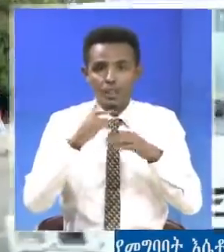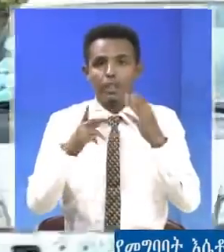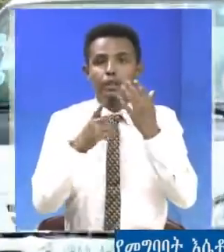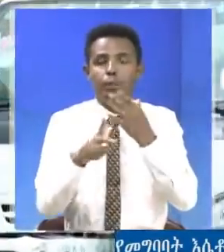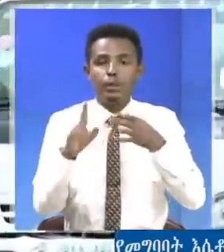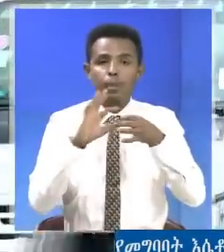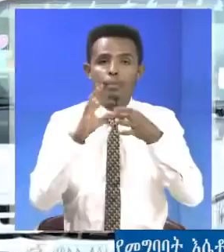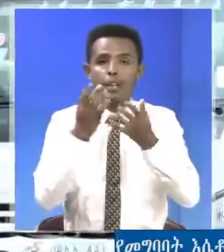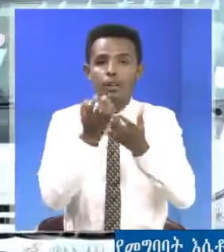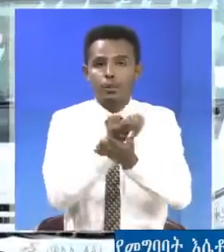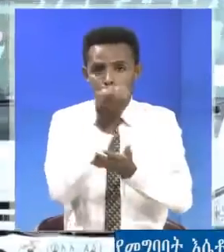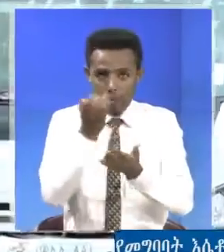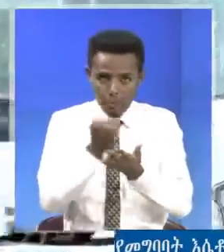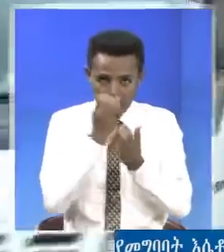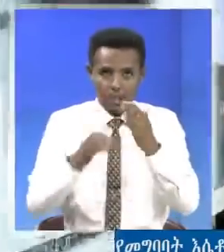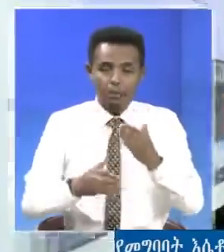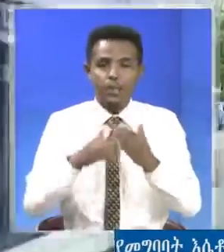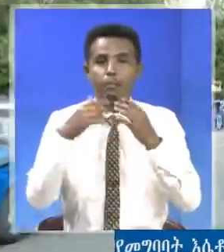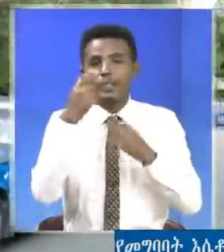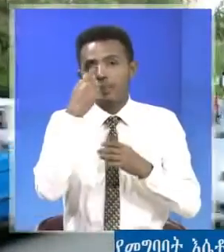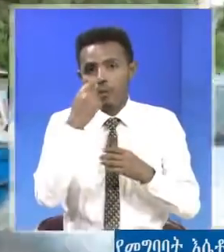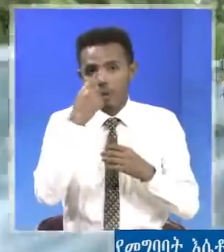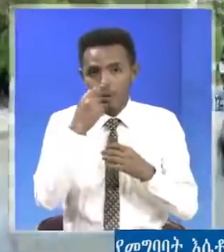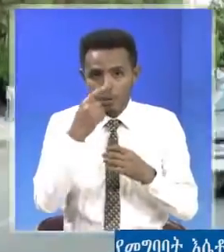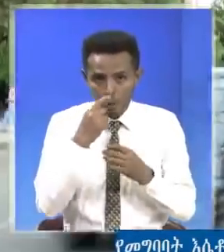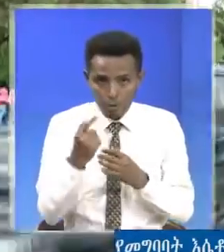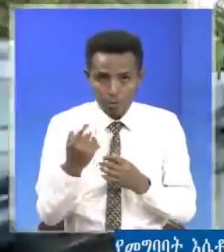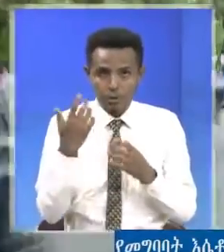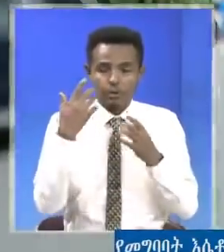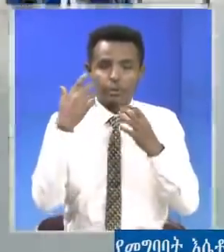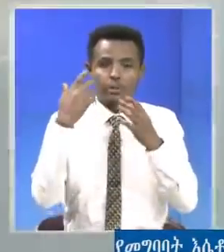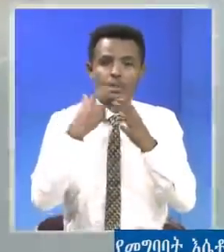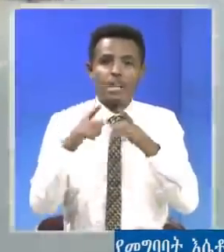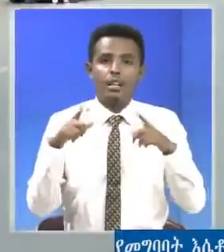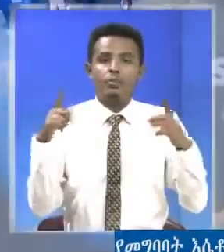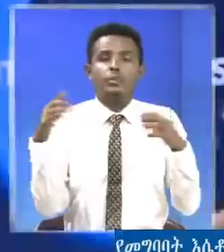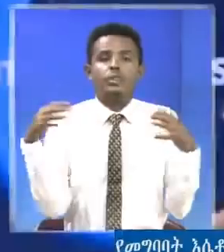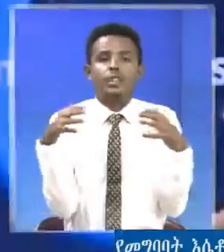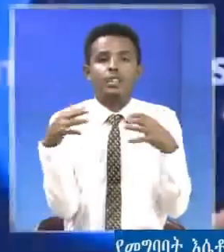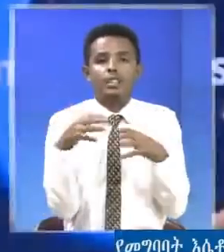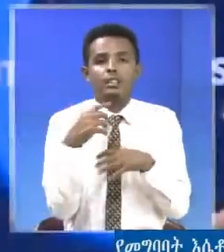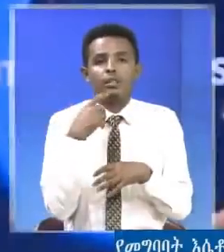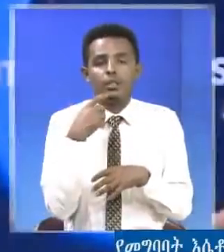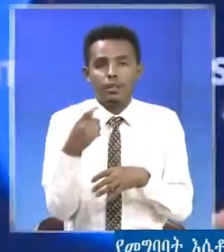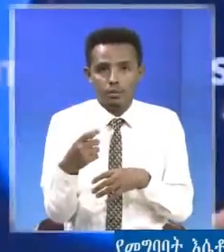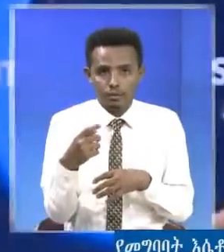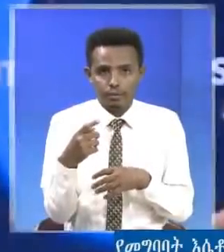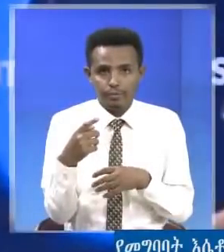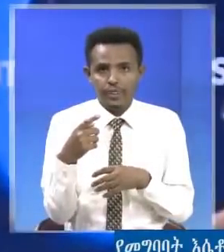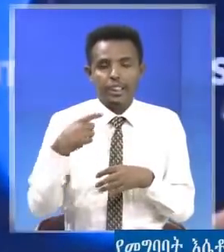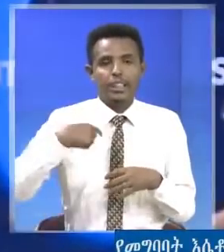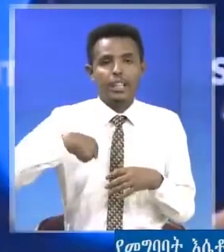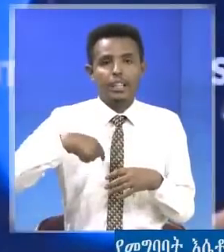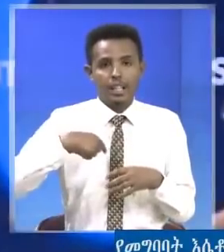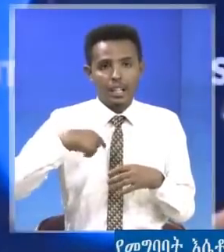ኢኮኖሚ ለመገንባት ያለው ተሞክሮ ጎጆ ያልወጣው ትልቁ ስብራታችን ነው ይላሉ። የኔ ሀሳብ ብቻ